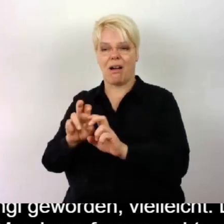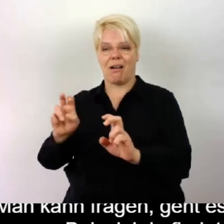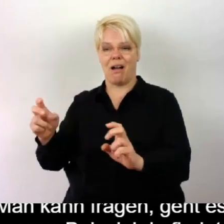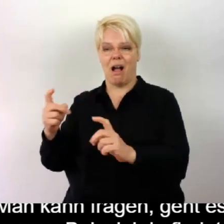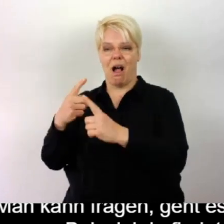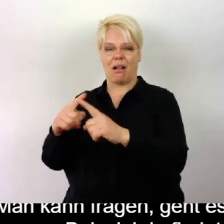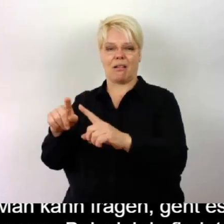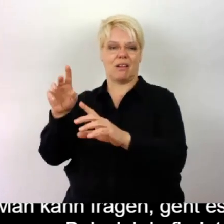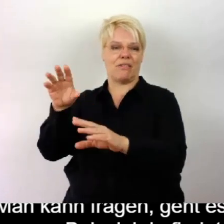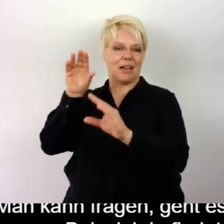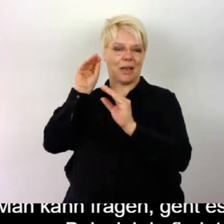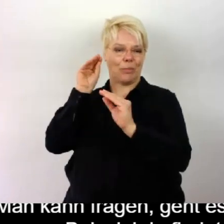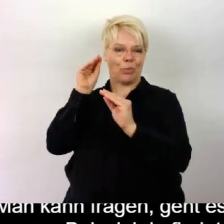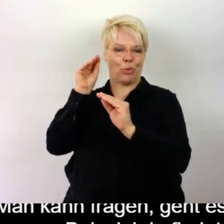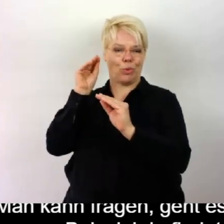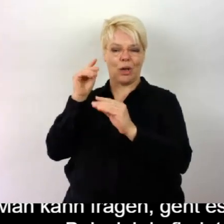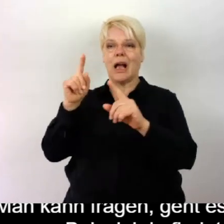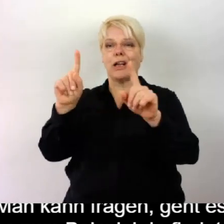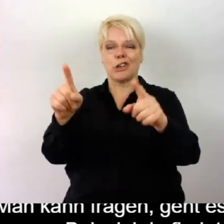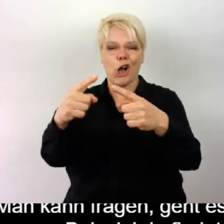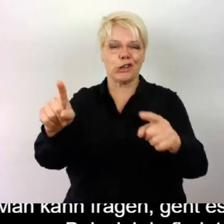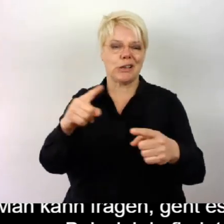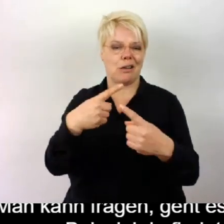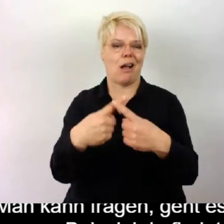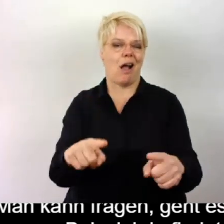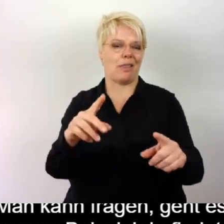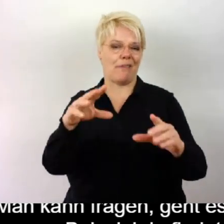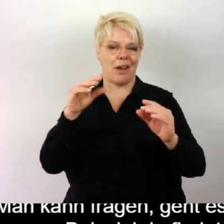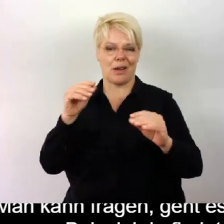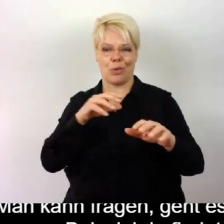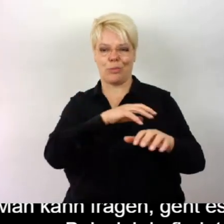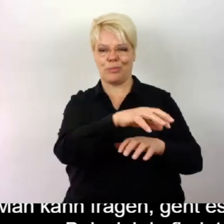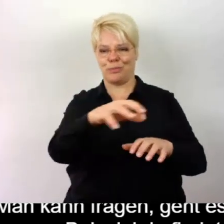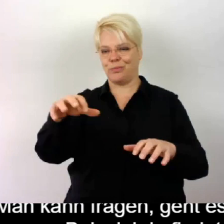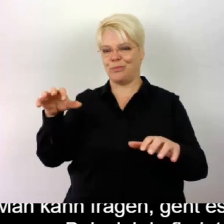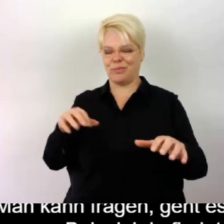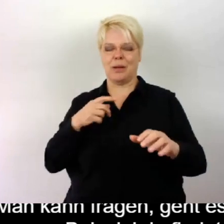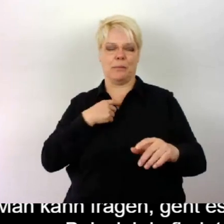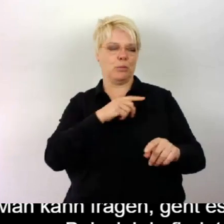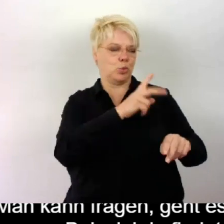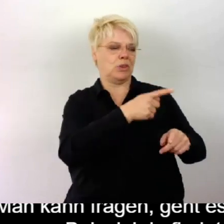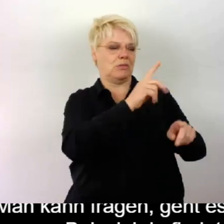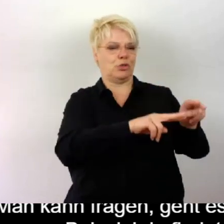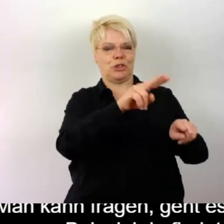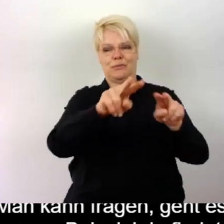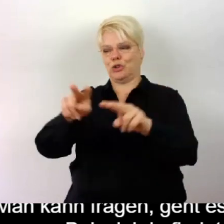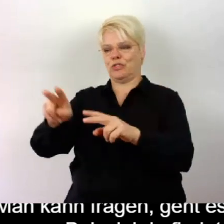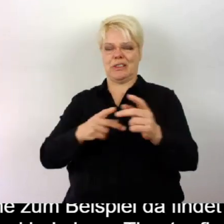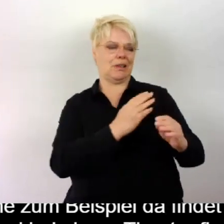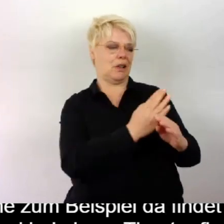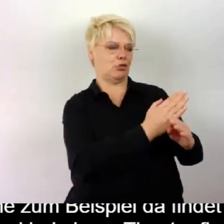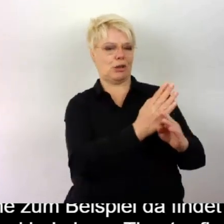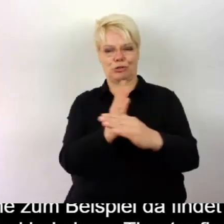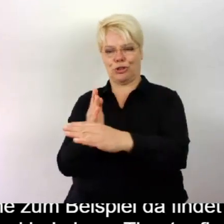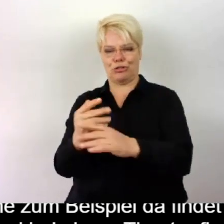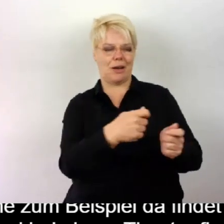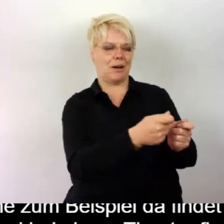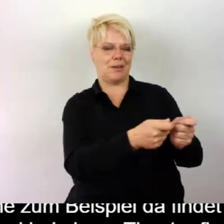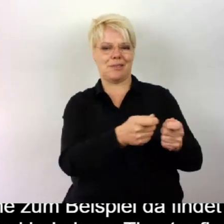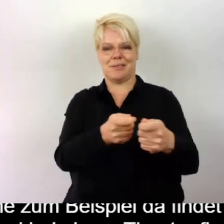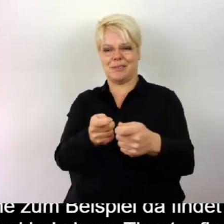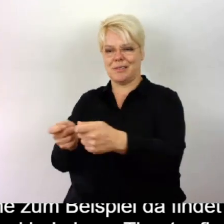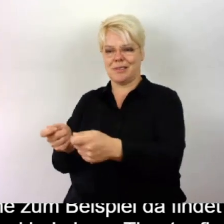eine Einschätzung vornehmen müssen, ob sie bei einer Veranstaltung das so oder so sehen. Also ich sage mal so, selbst ein kleines Starkbierfest,